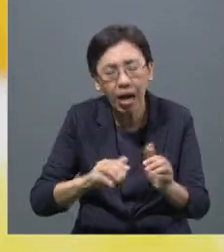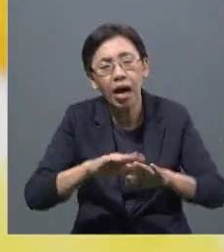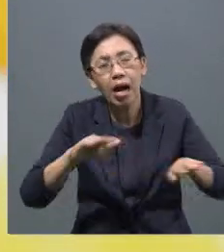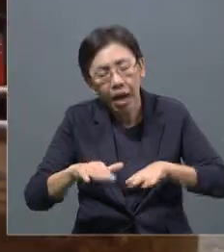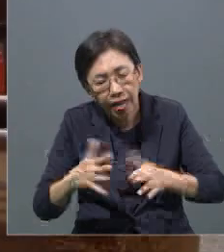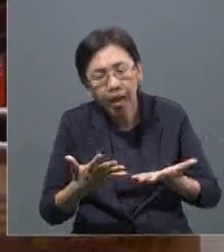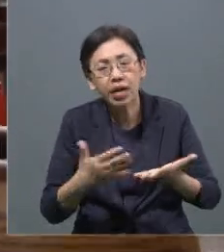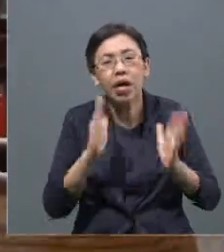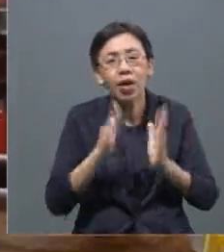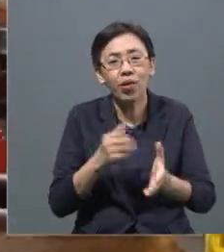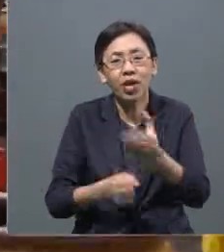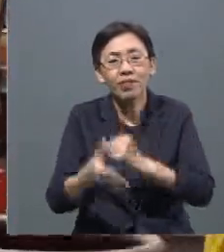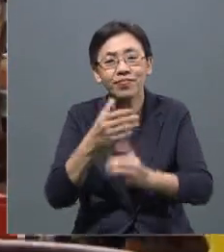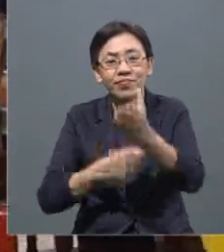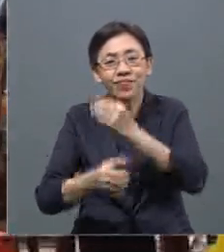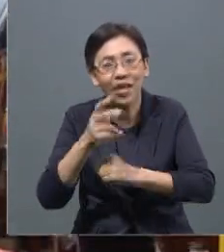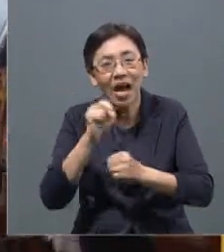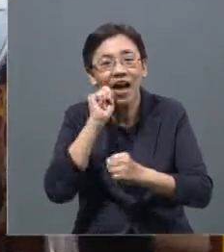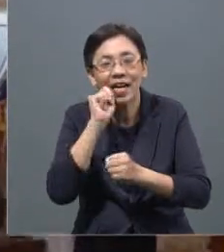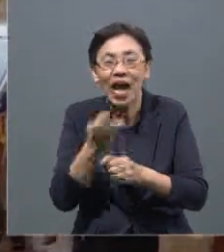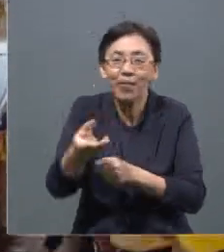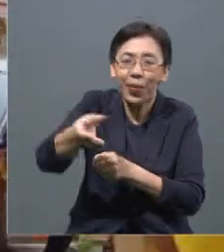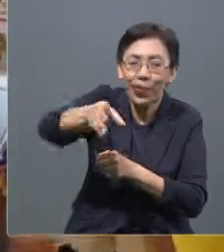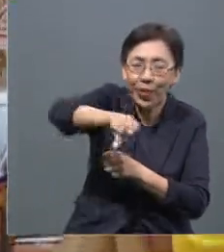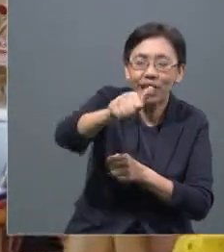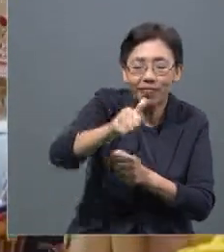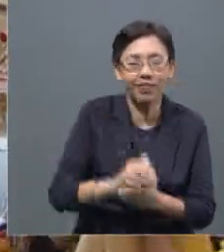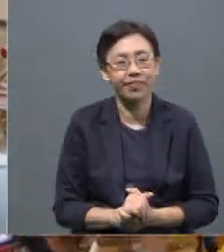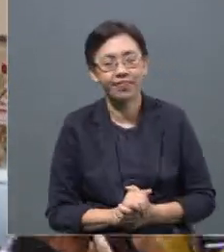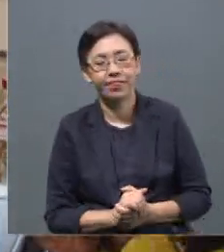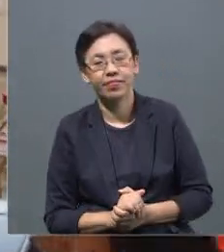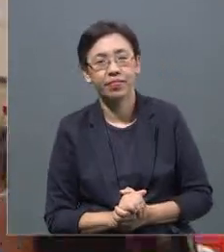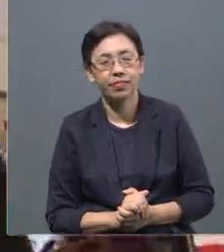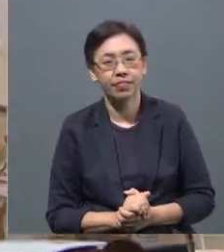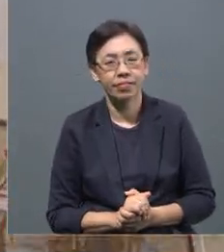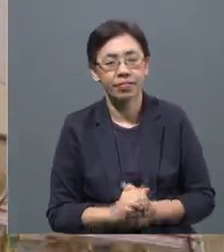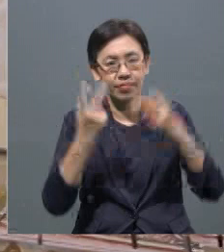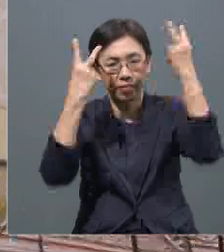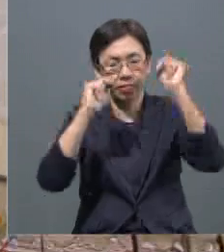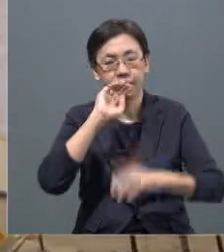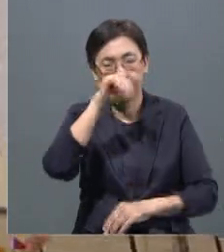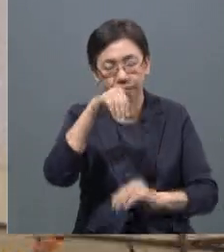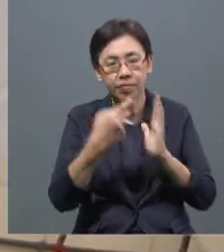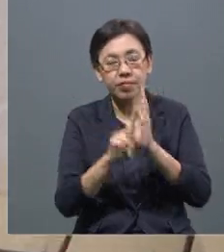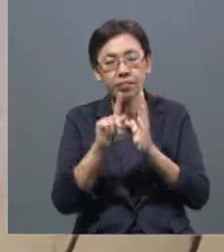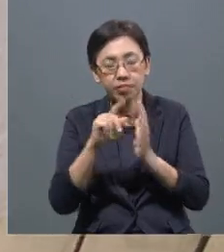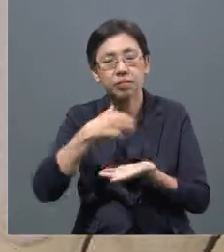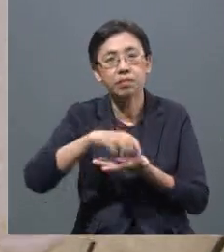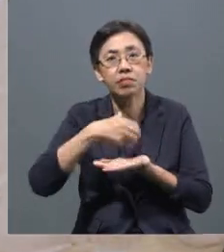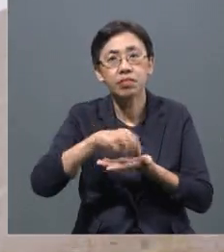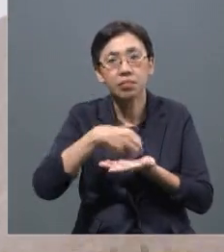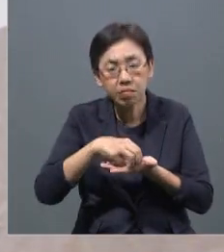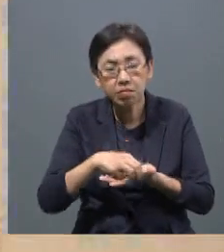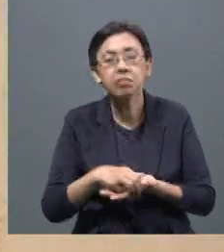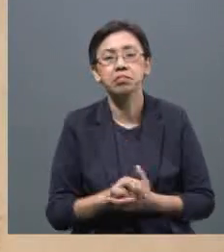ครับชักรอกส่งน้ำองค์พระธาตุอีกด้วยนะครับทางนายธีรศักดิ์ ทีคายุพันธ์นะครับนายกเทศมนตรีนครขอนแก่นก็บอกว่านะครับ